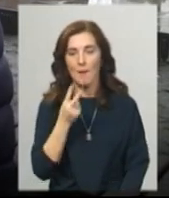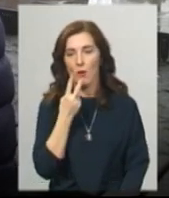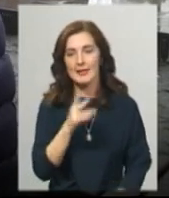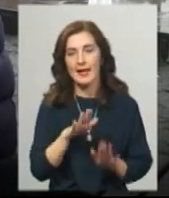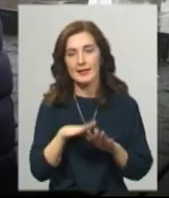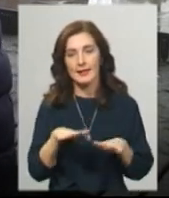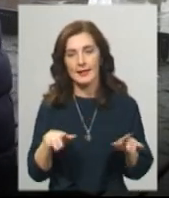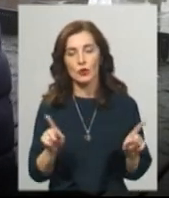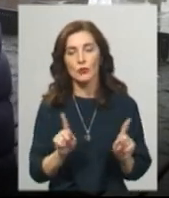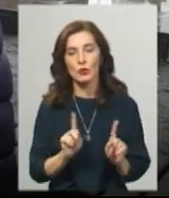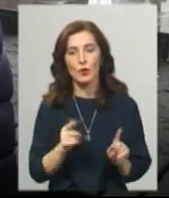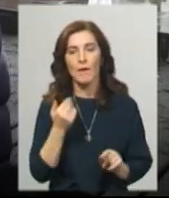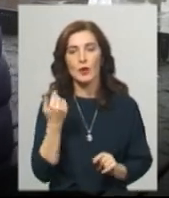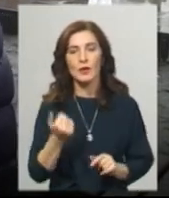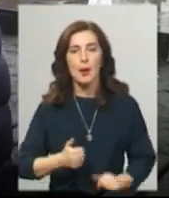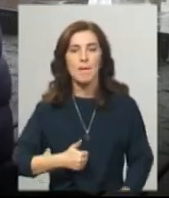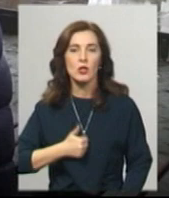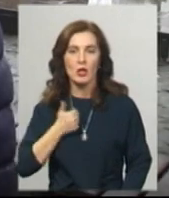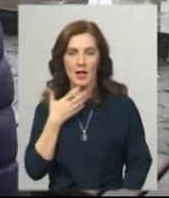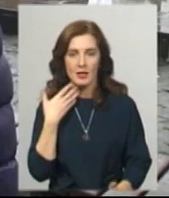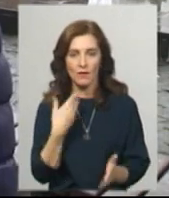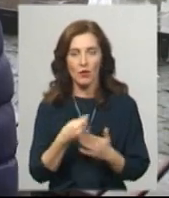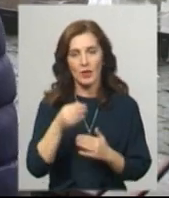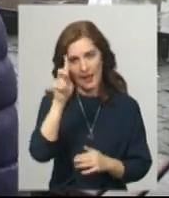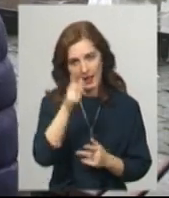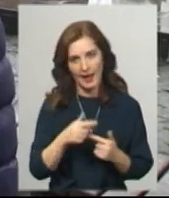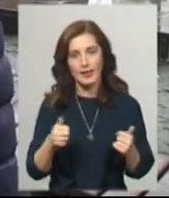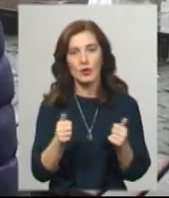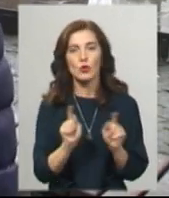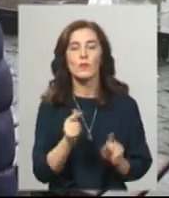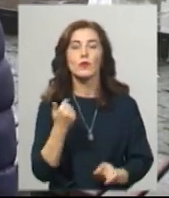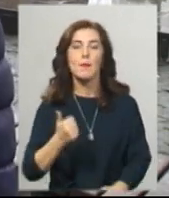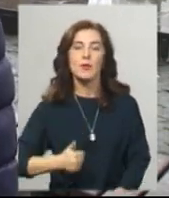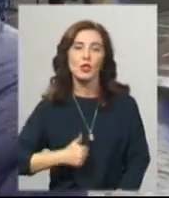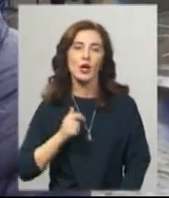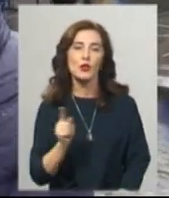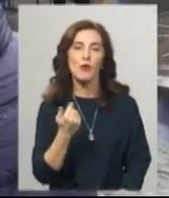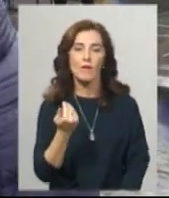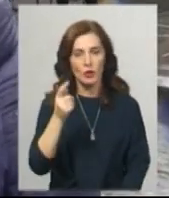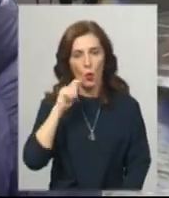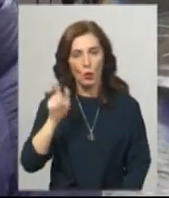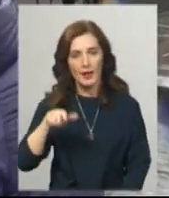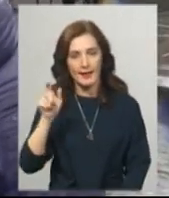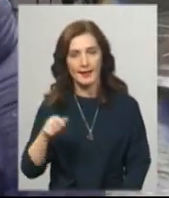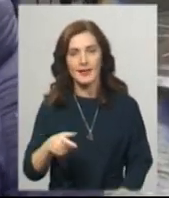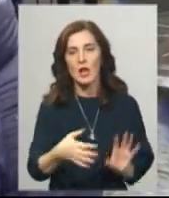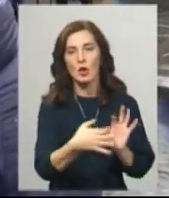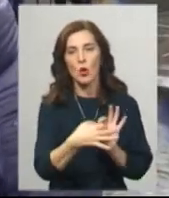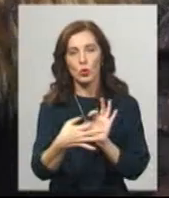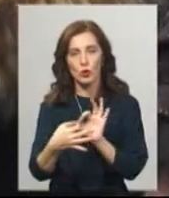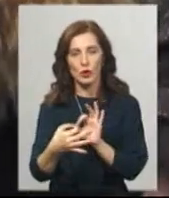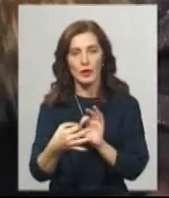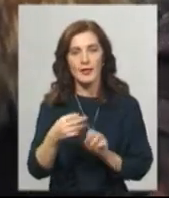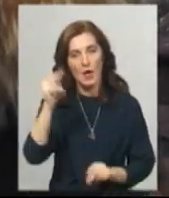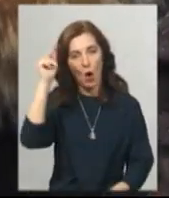щоб вони пишалися своєю країною, щоб вони пишалися, що вони українці. До акції долучилися